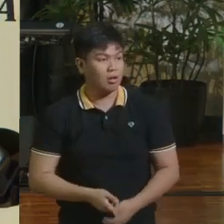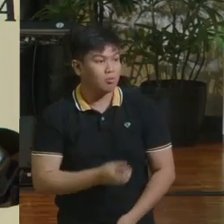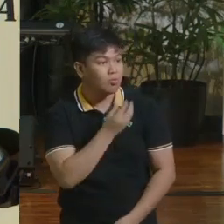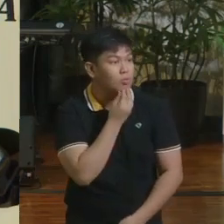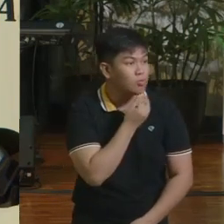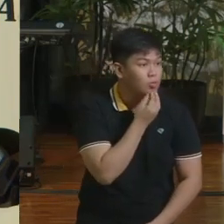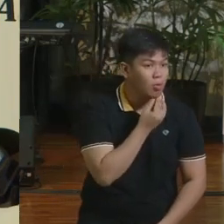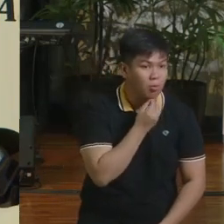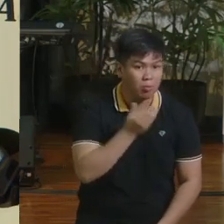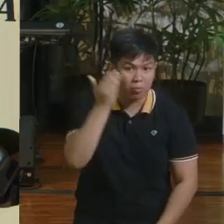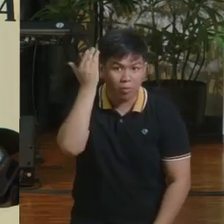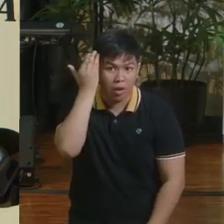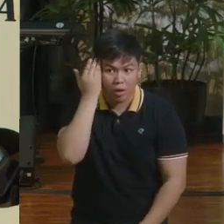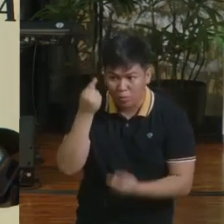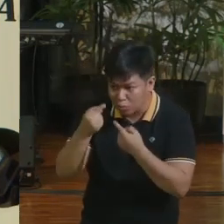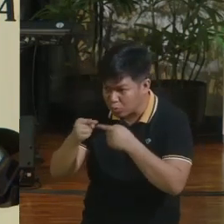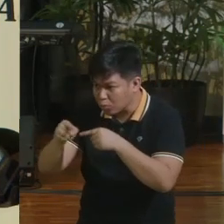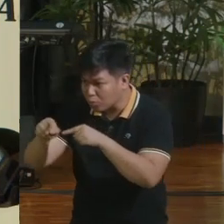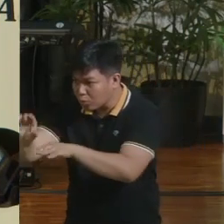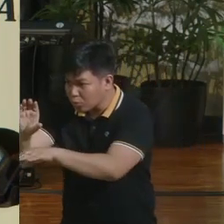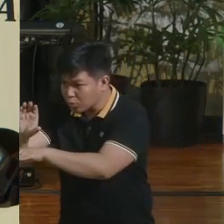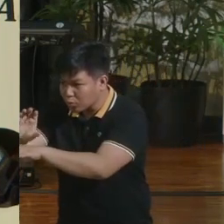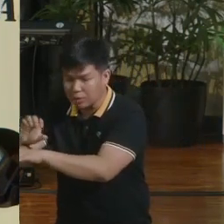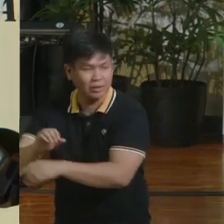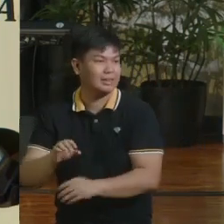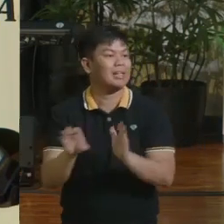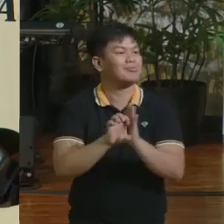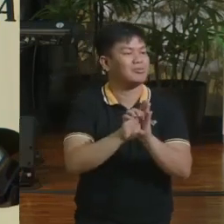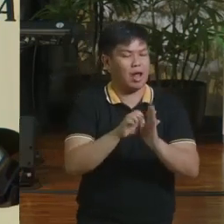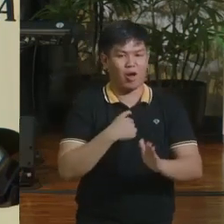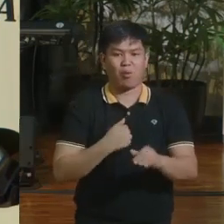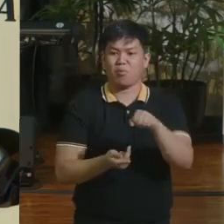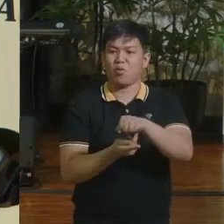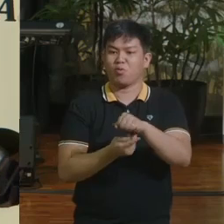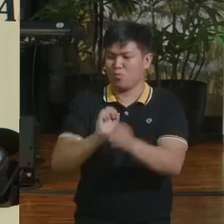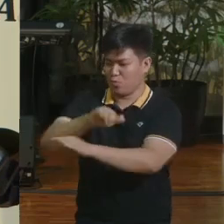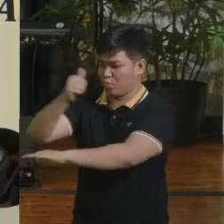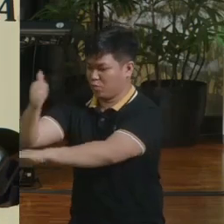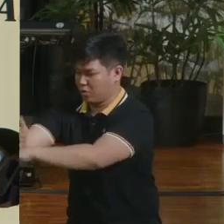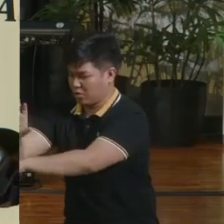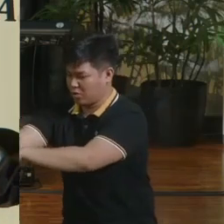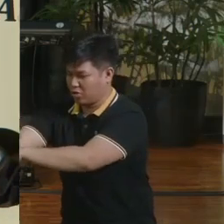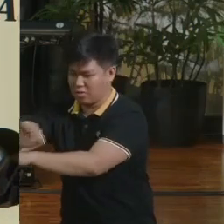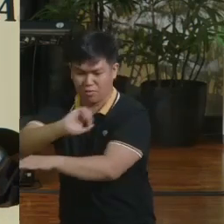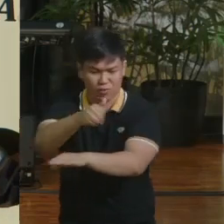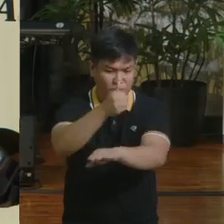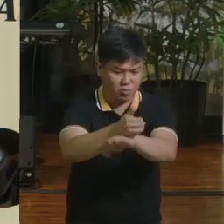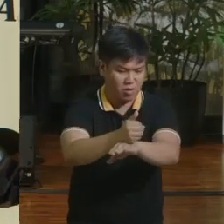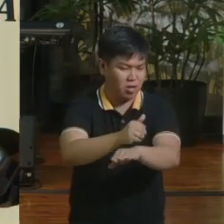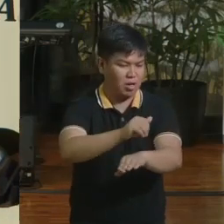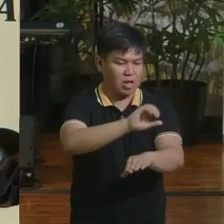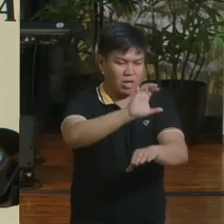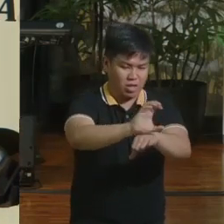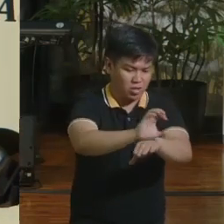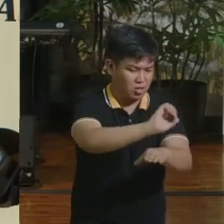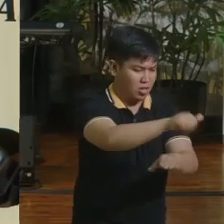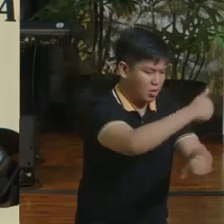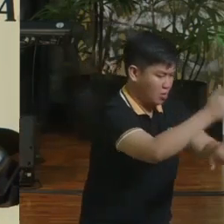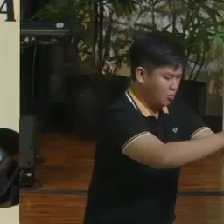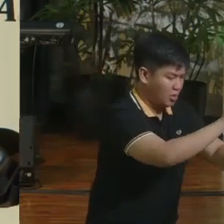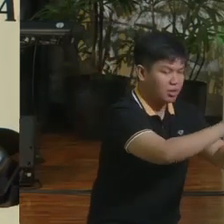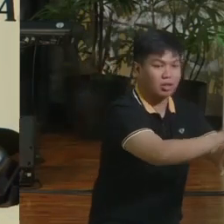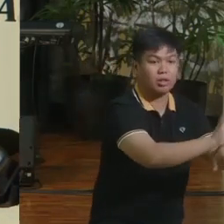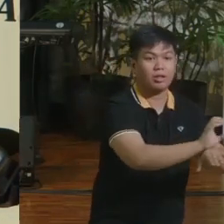Kristiyano, pumupunta sa lahat ng tinatanim na iglesia ng mga apostol at